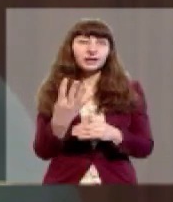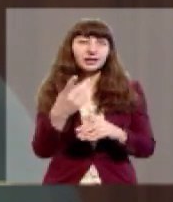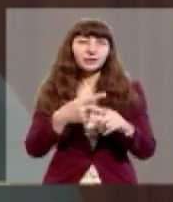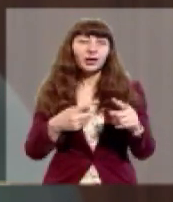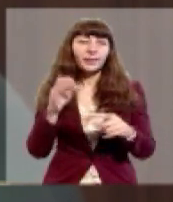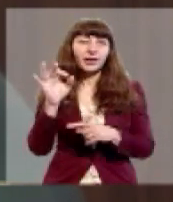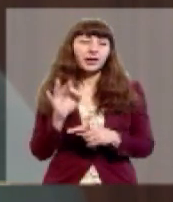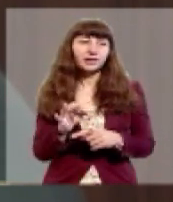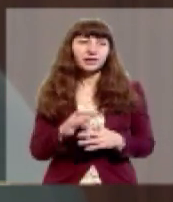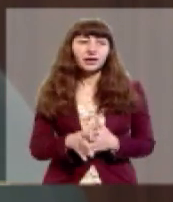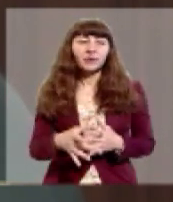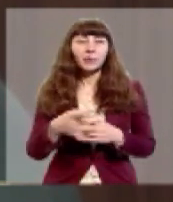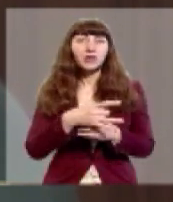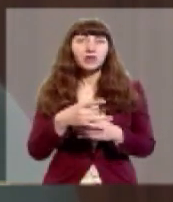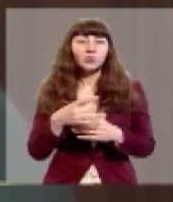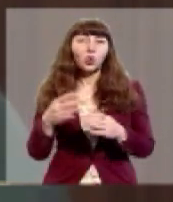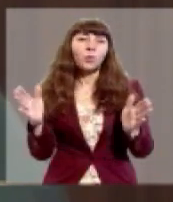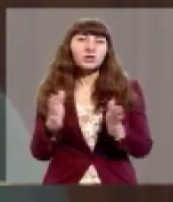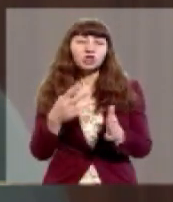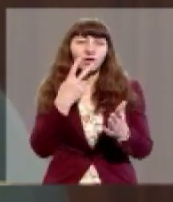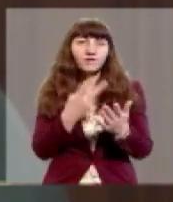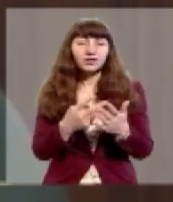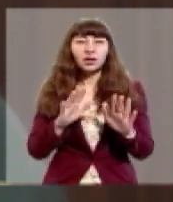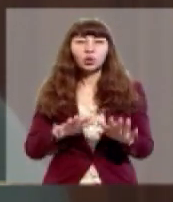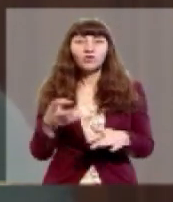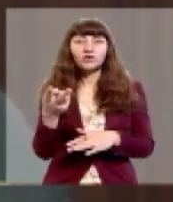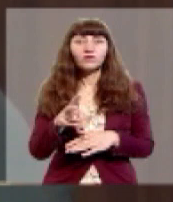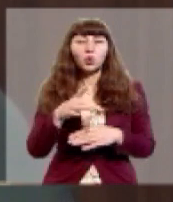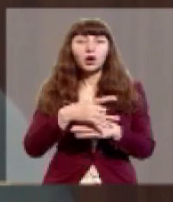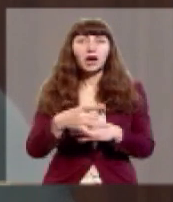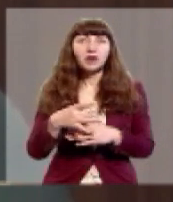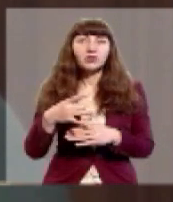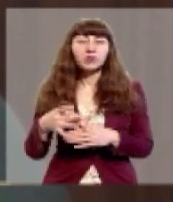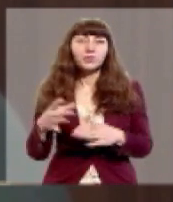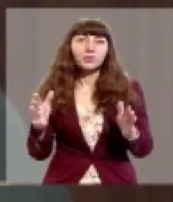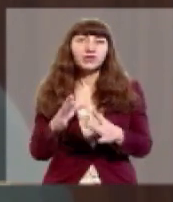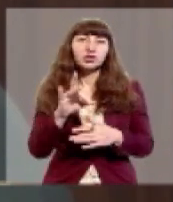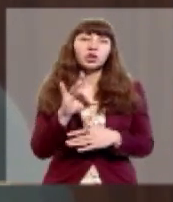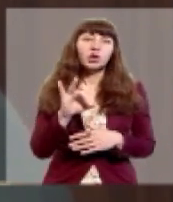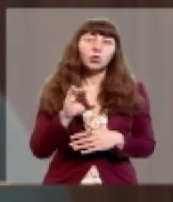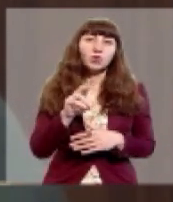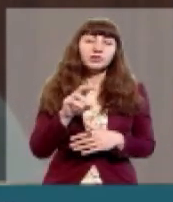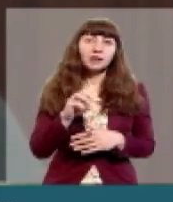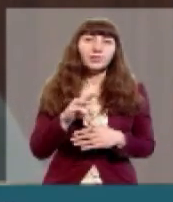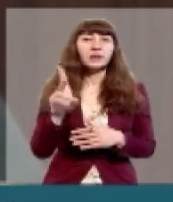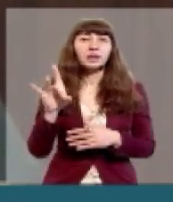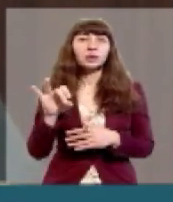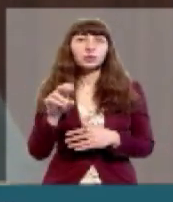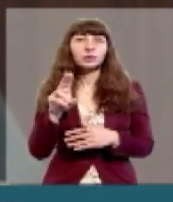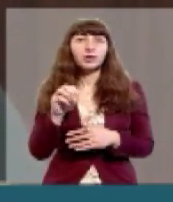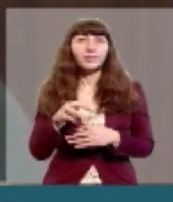104,5%. В разрезе районов снижение зафиксировано в двух районах. Наименьшее ИФО в Сарыкольском и Карасузском